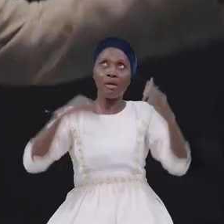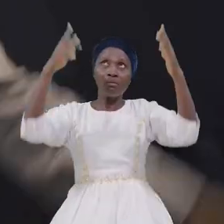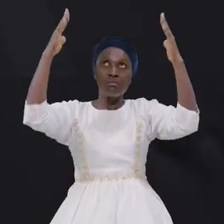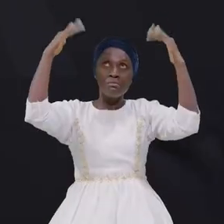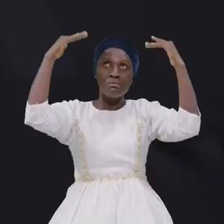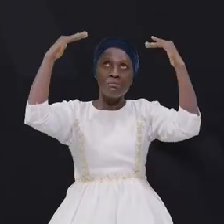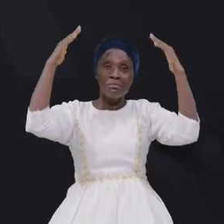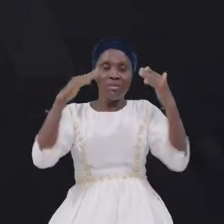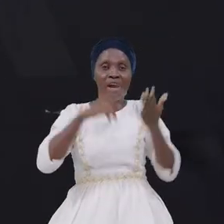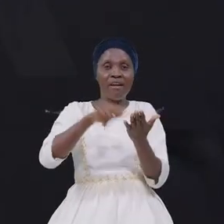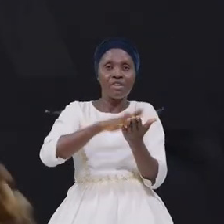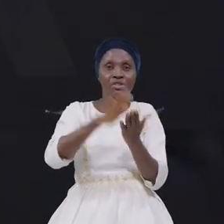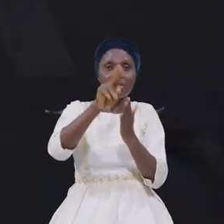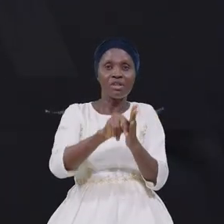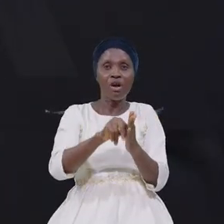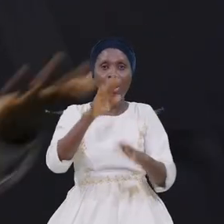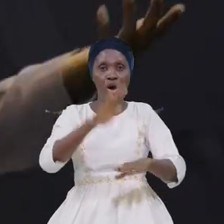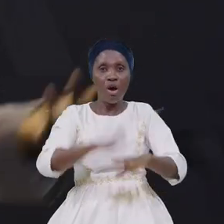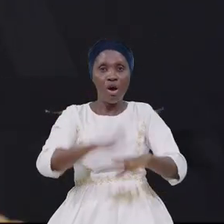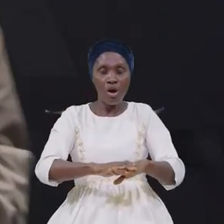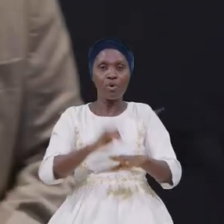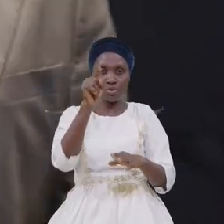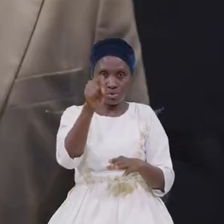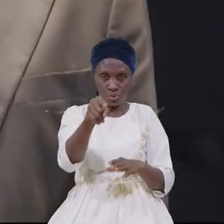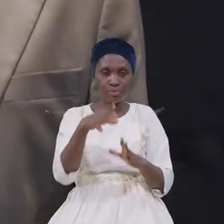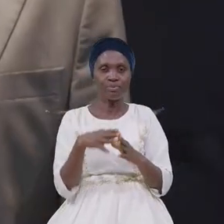répande pour vous la justice.